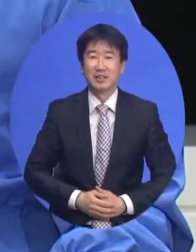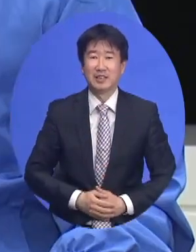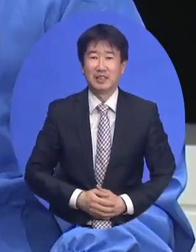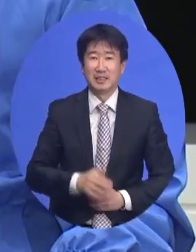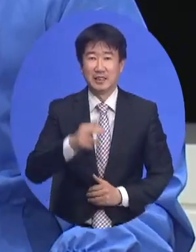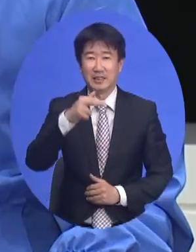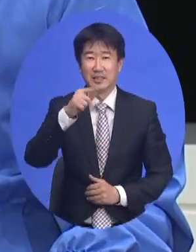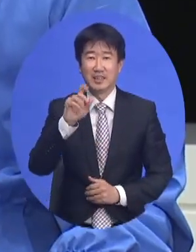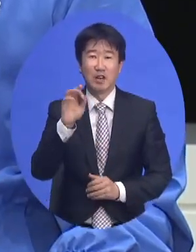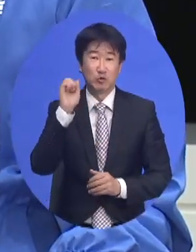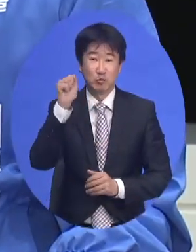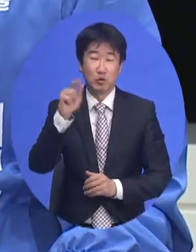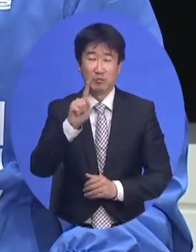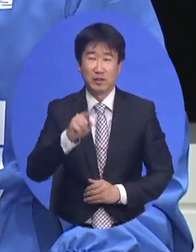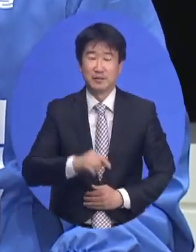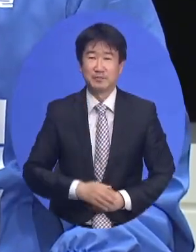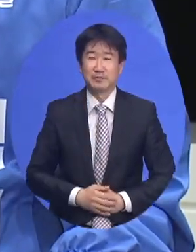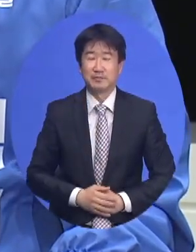장기표 후보님께서는